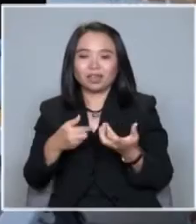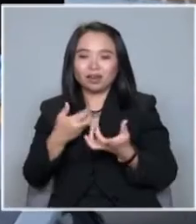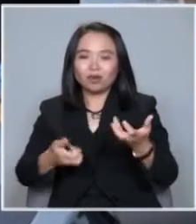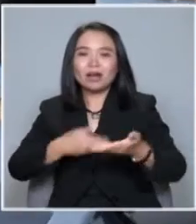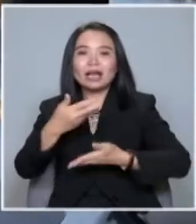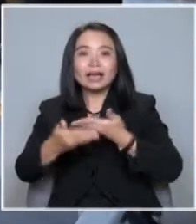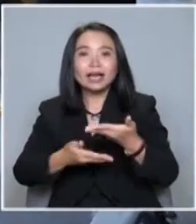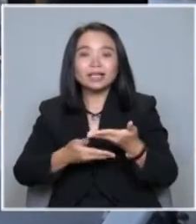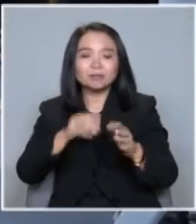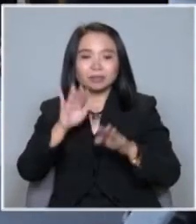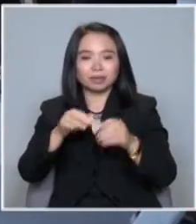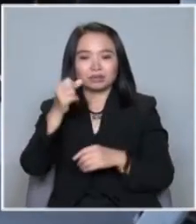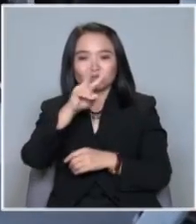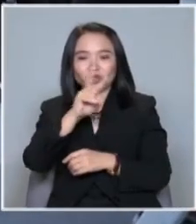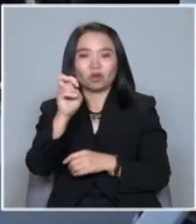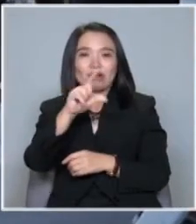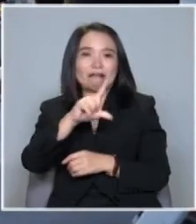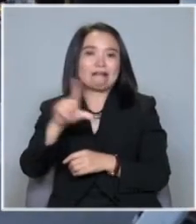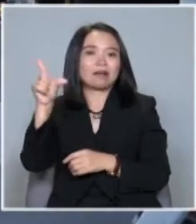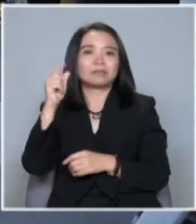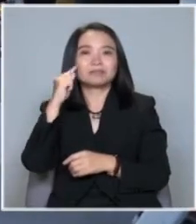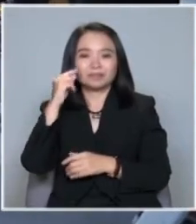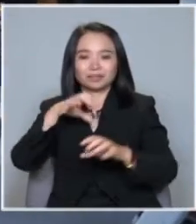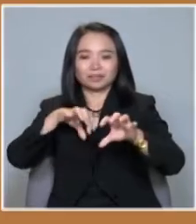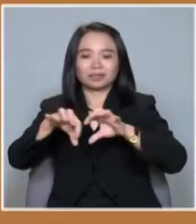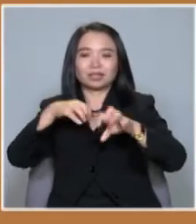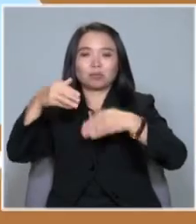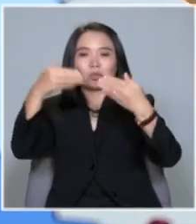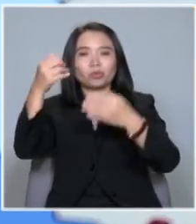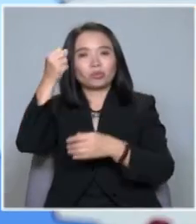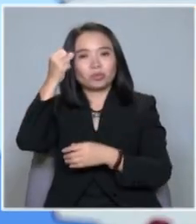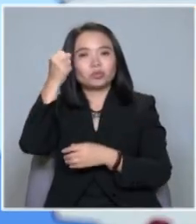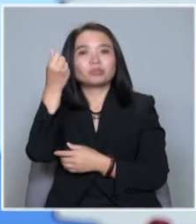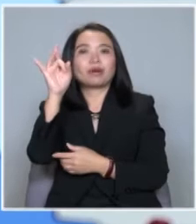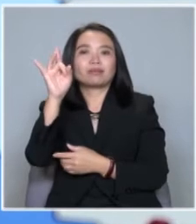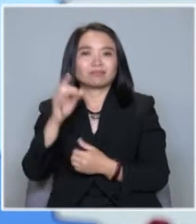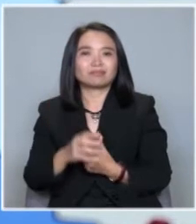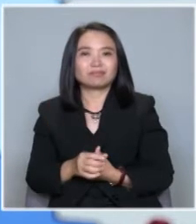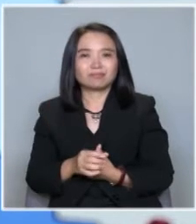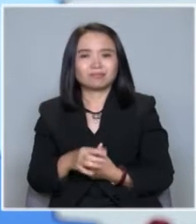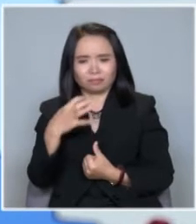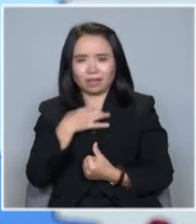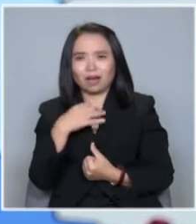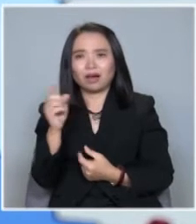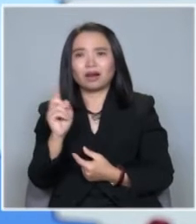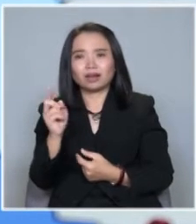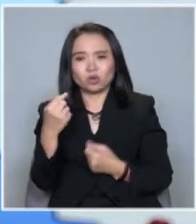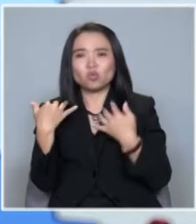าไม่ต่ำกว่า200ล้านบาทตลอด18วันของการจัดงาน อยากให้ผู้บริโภคอะค่ะได้ร่ว